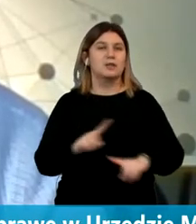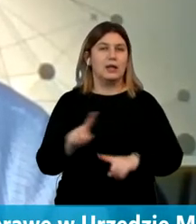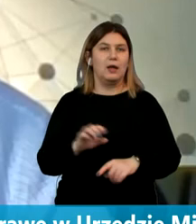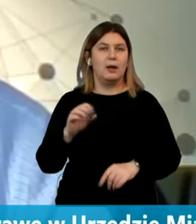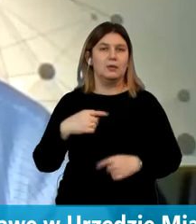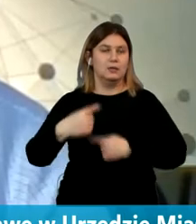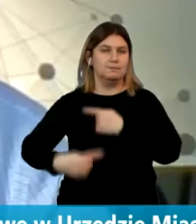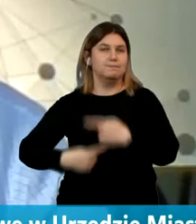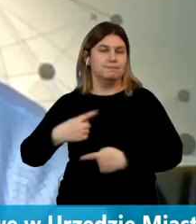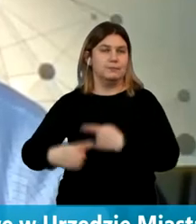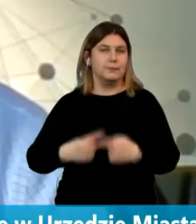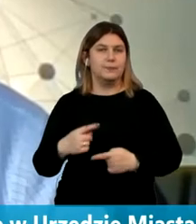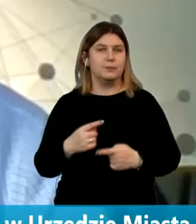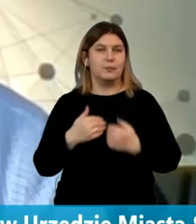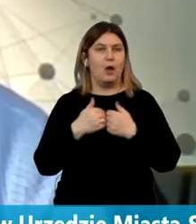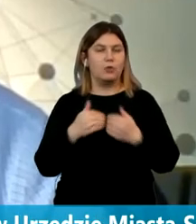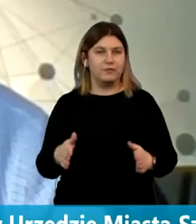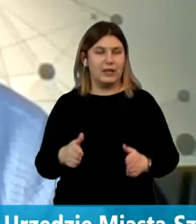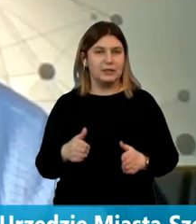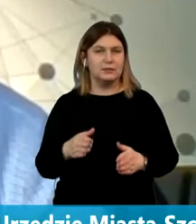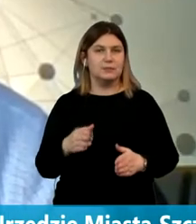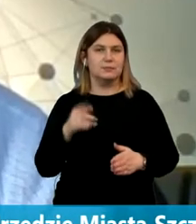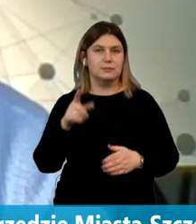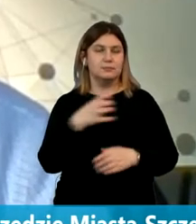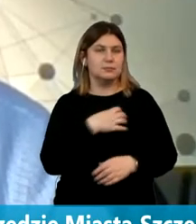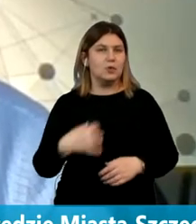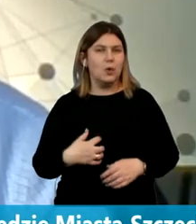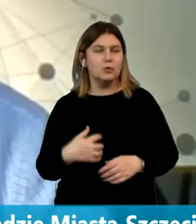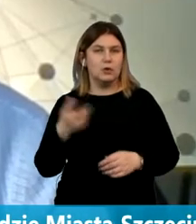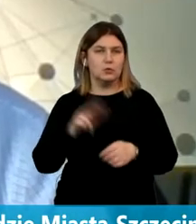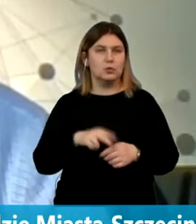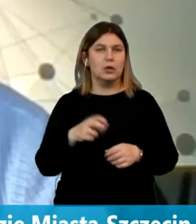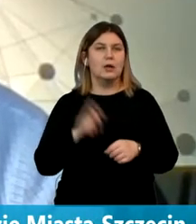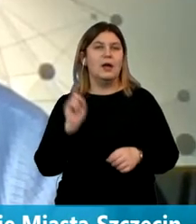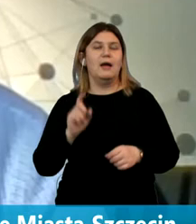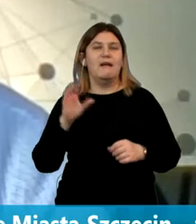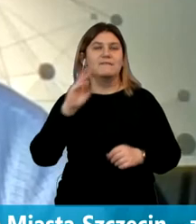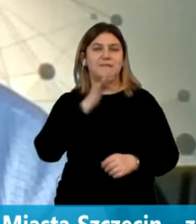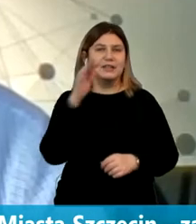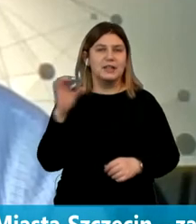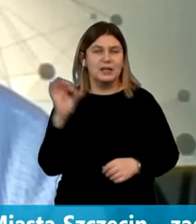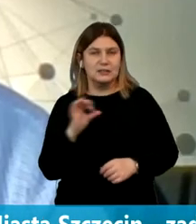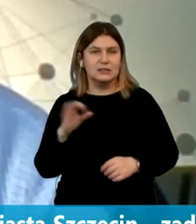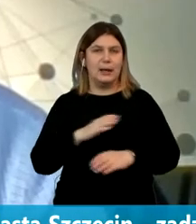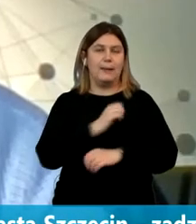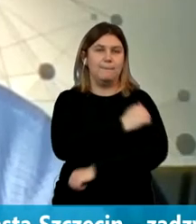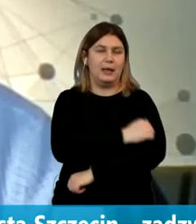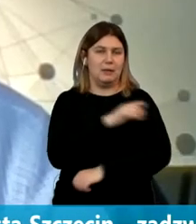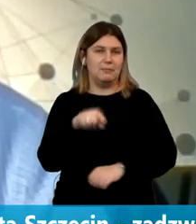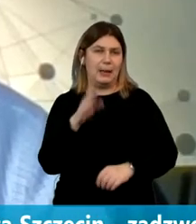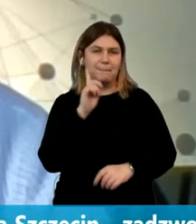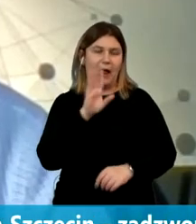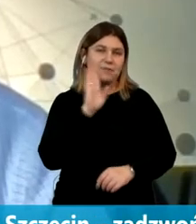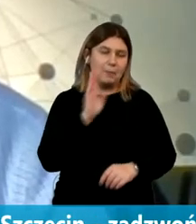procesu odmrażania tych gałęzi, które są gdzieś wyłączone, typu fitness właśnie i baseny, bo pewnie mniej więcej w tym samym czasie,